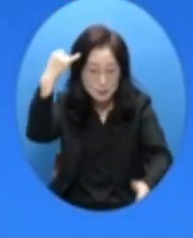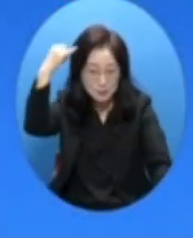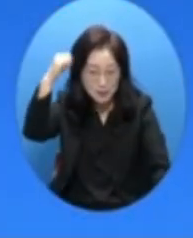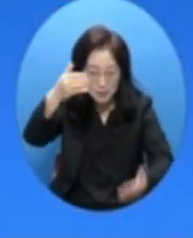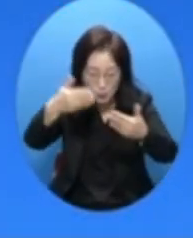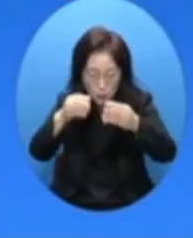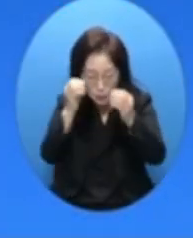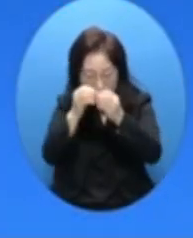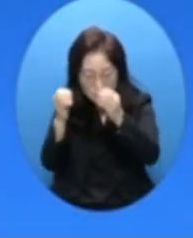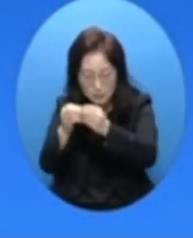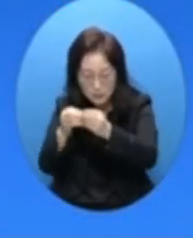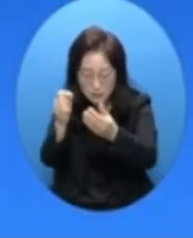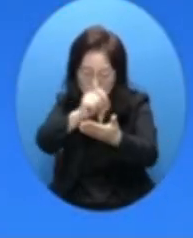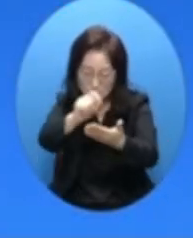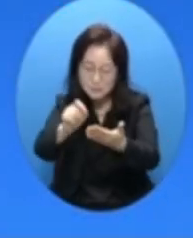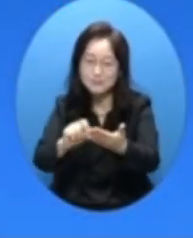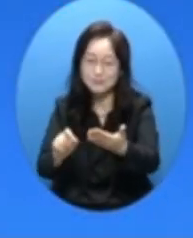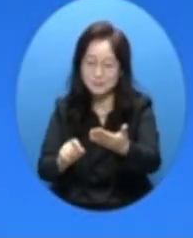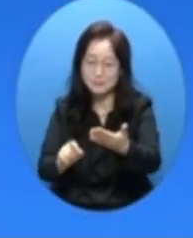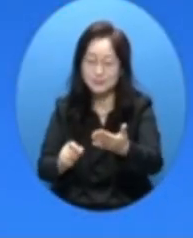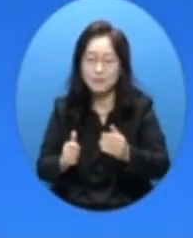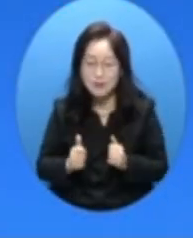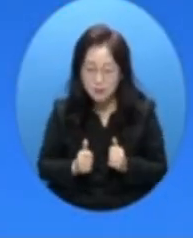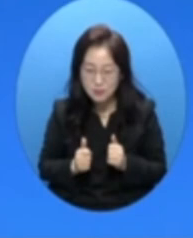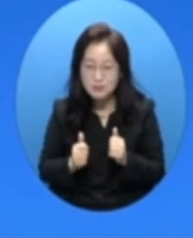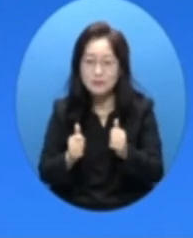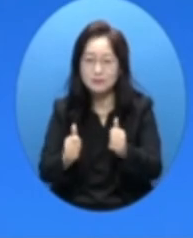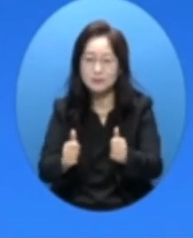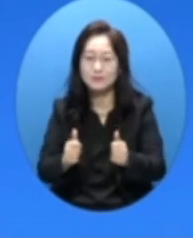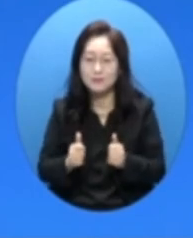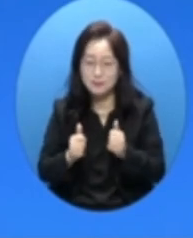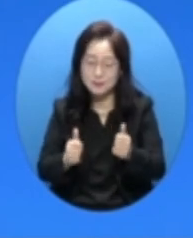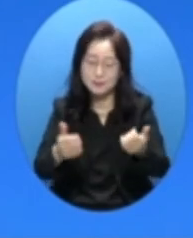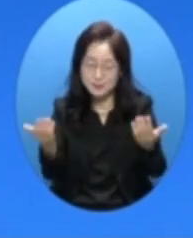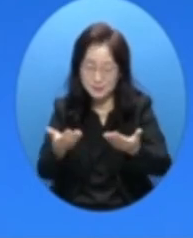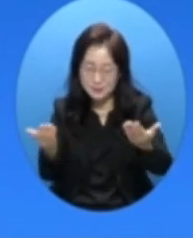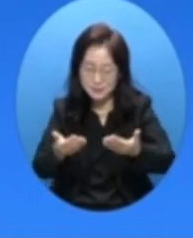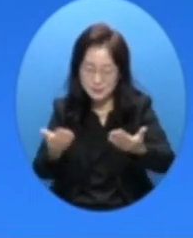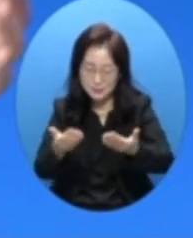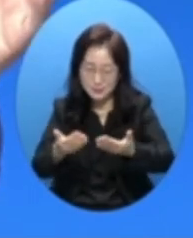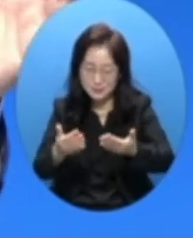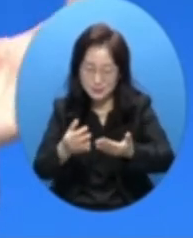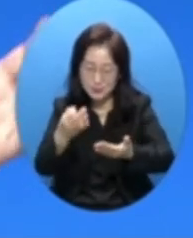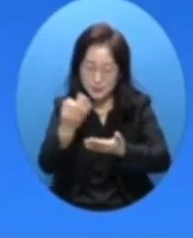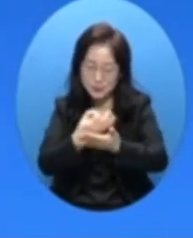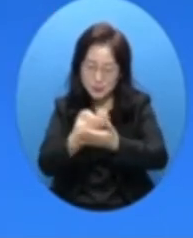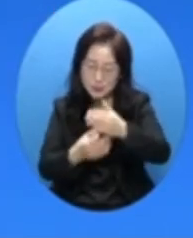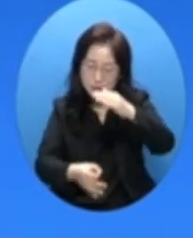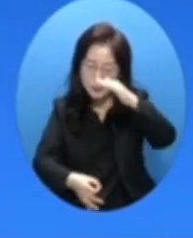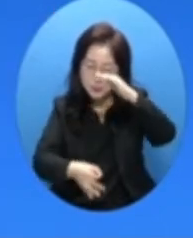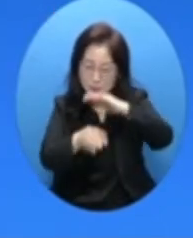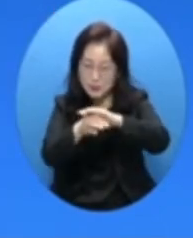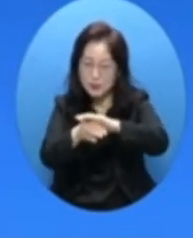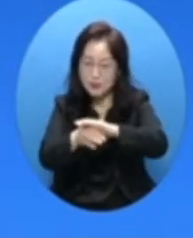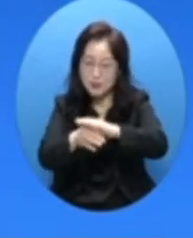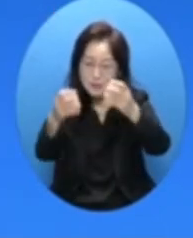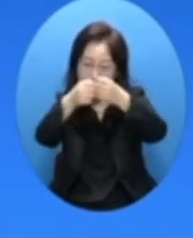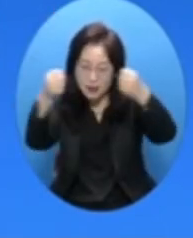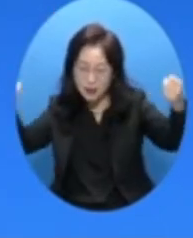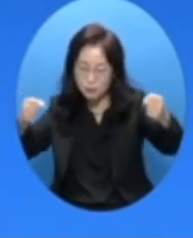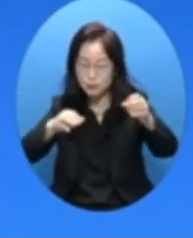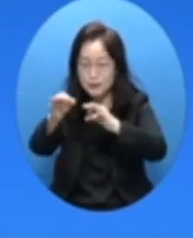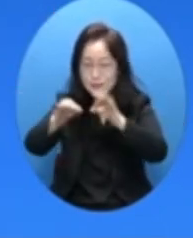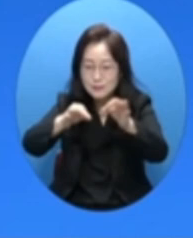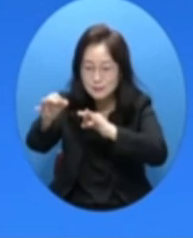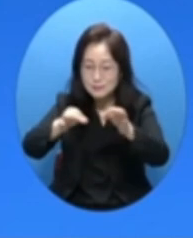하면서 열심히 열심히 일을 해서 나중에는 큰 가구점 주인이 됐습니다